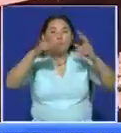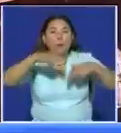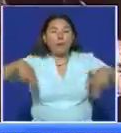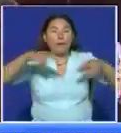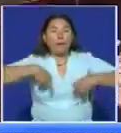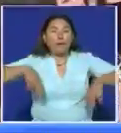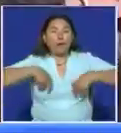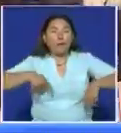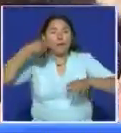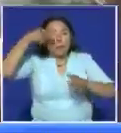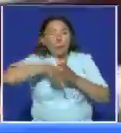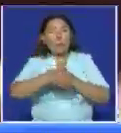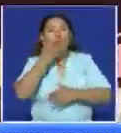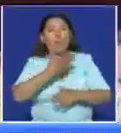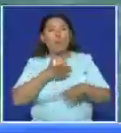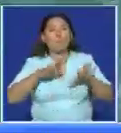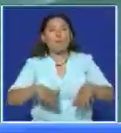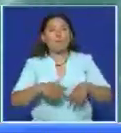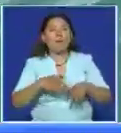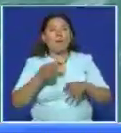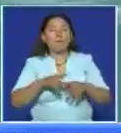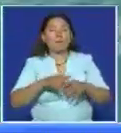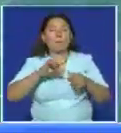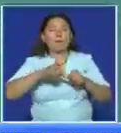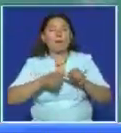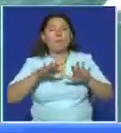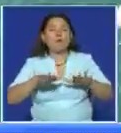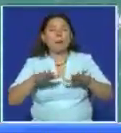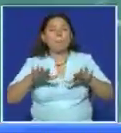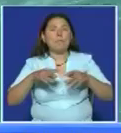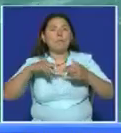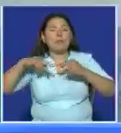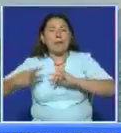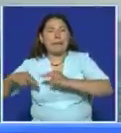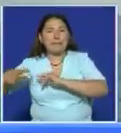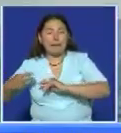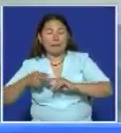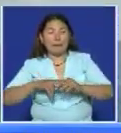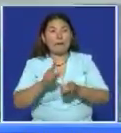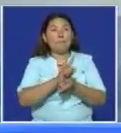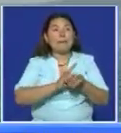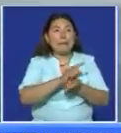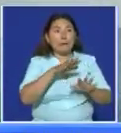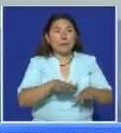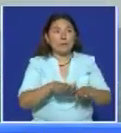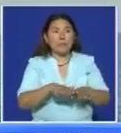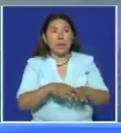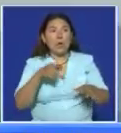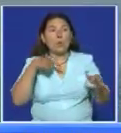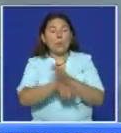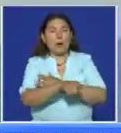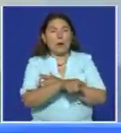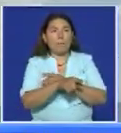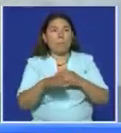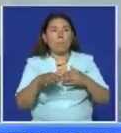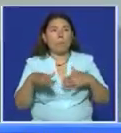акваторий излюбленных мест браконьеров. Те же, в свою очередь, постоянно меняют локации. Вся изъятая рыба, если она не погибла, опускается обратно в море.